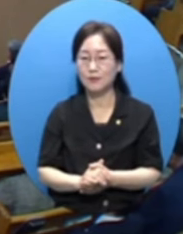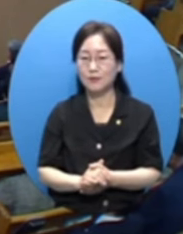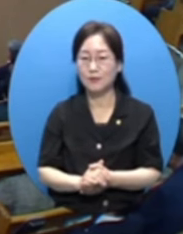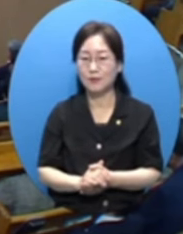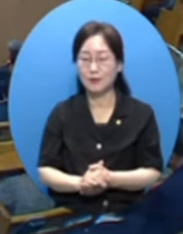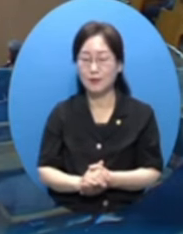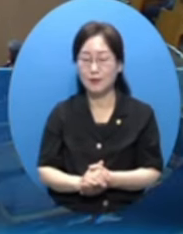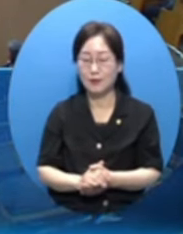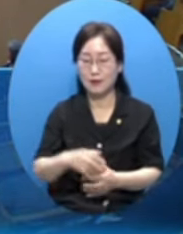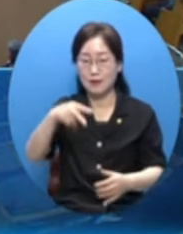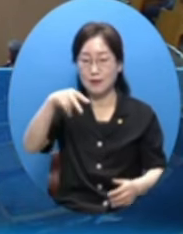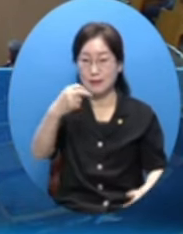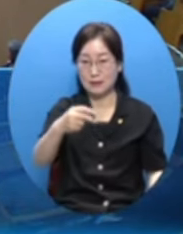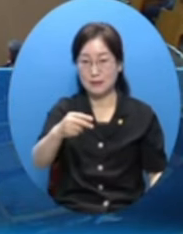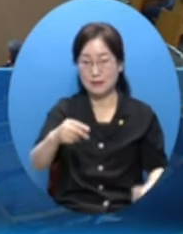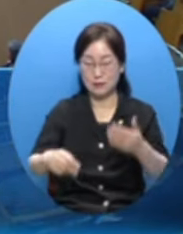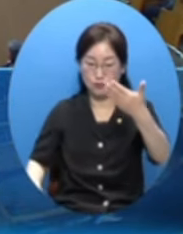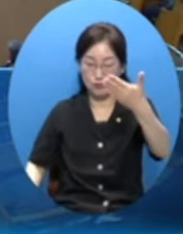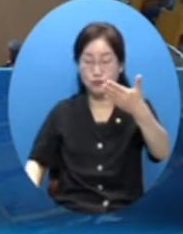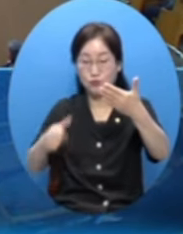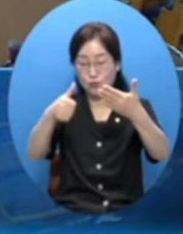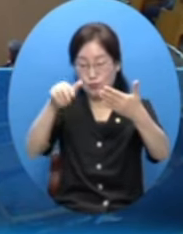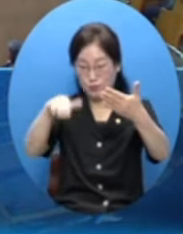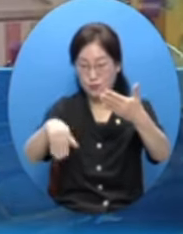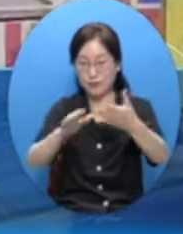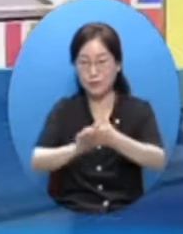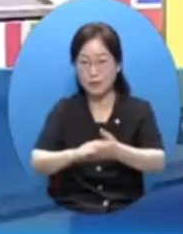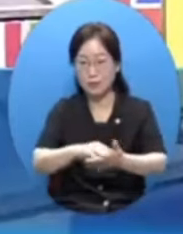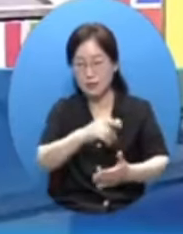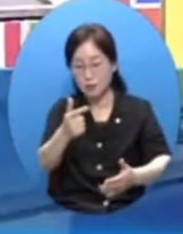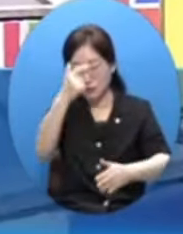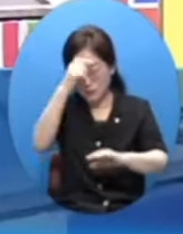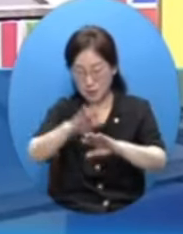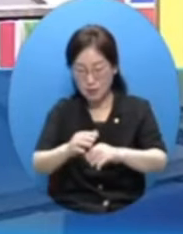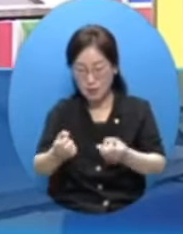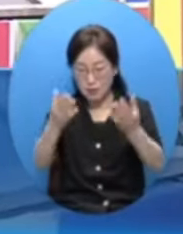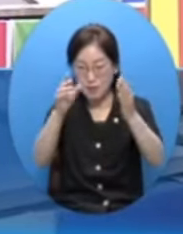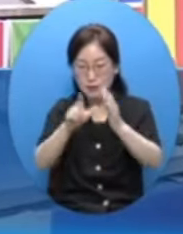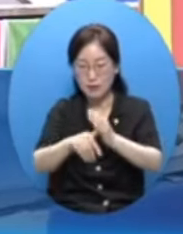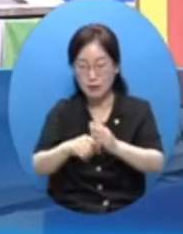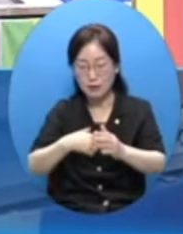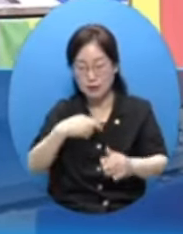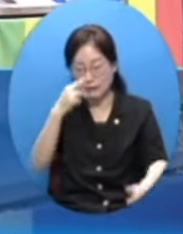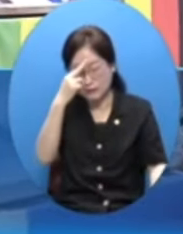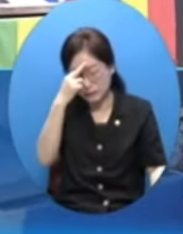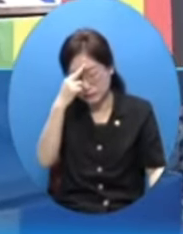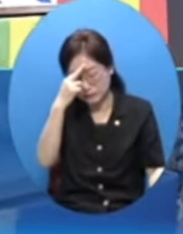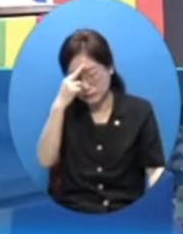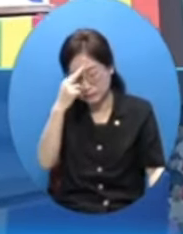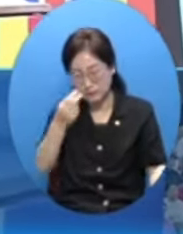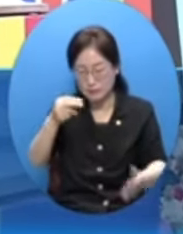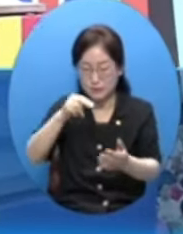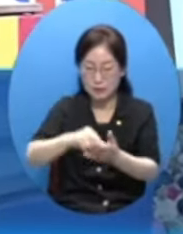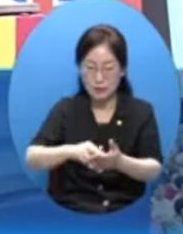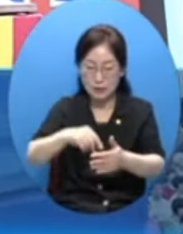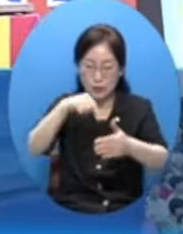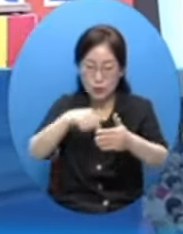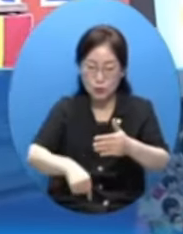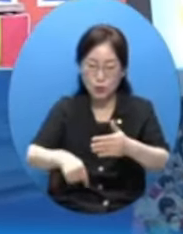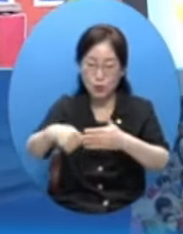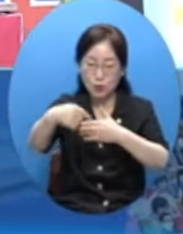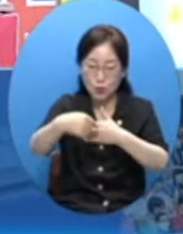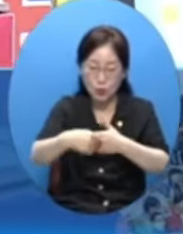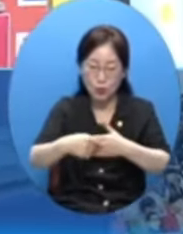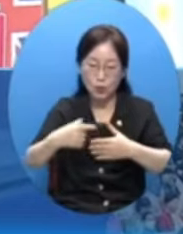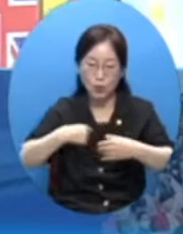스가랴 9장 5절 6절에 저녁 제사를 드릴 때에 내가 근심 중에 일어나서 속옷과 고수를 찢은